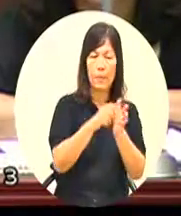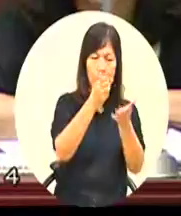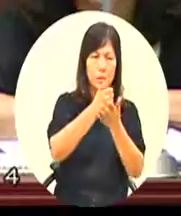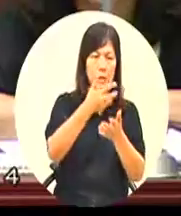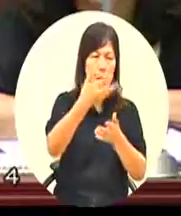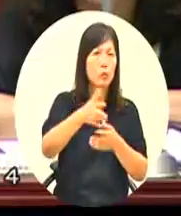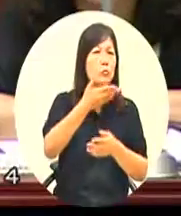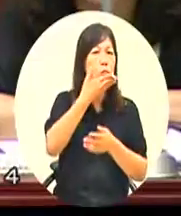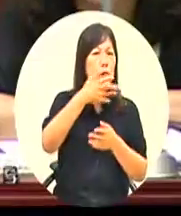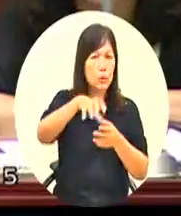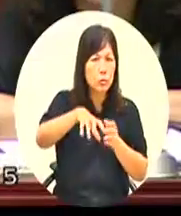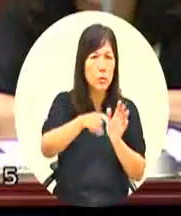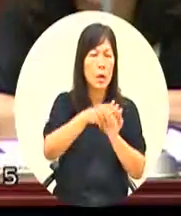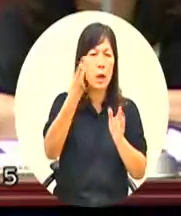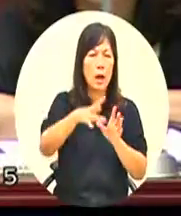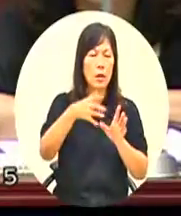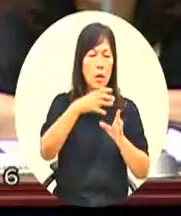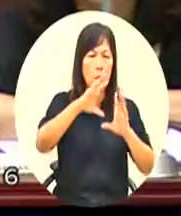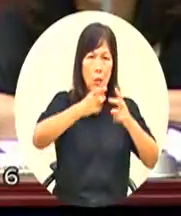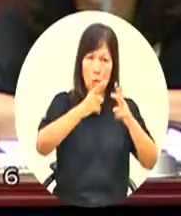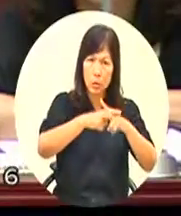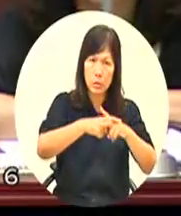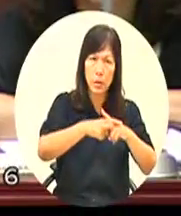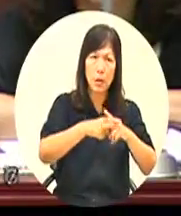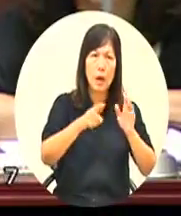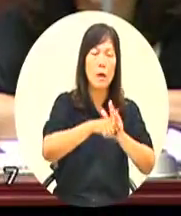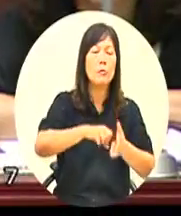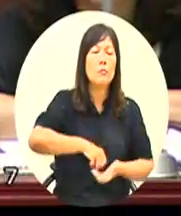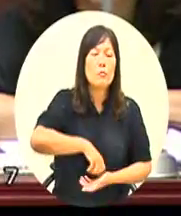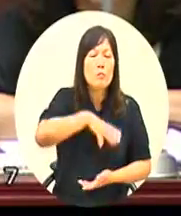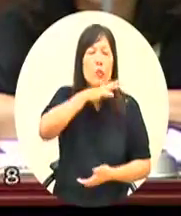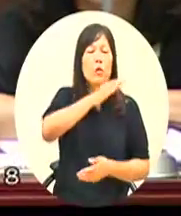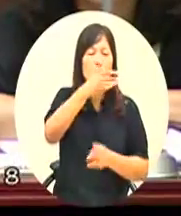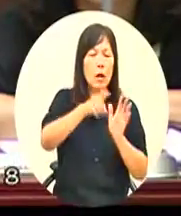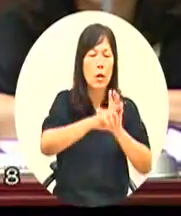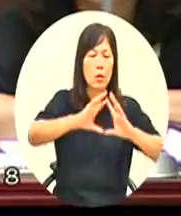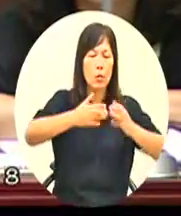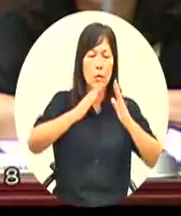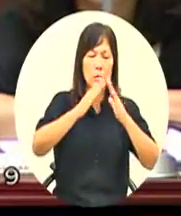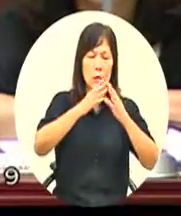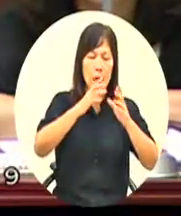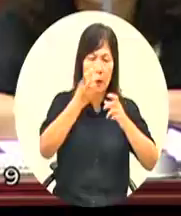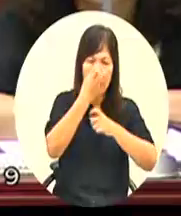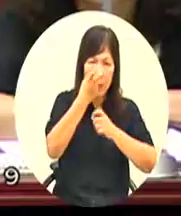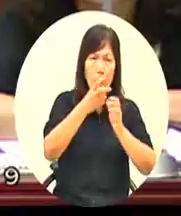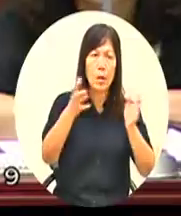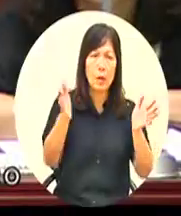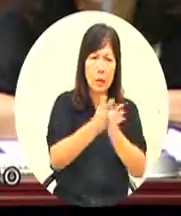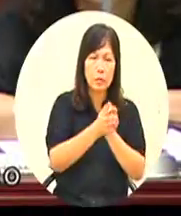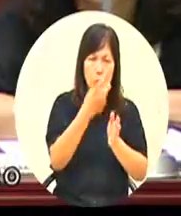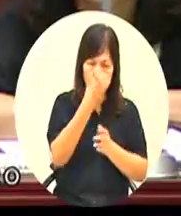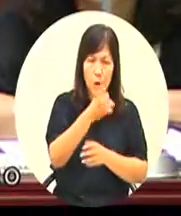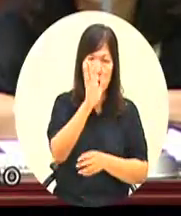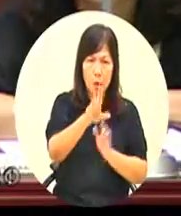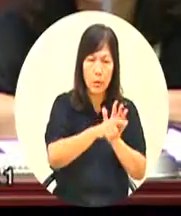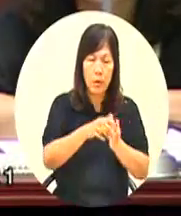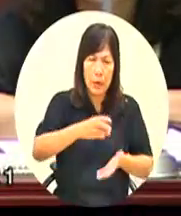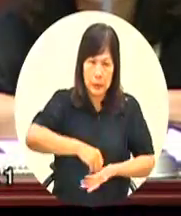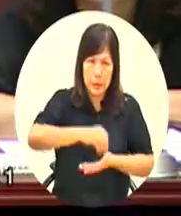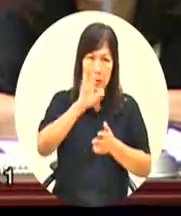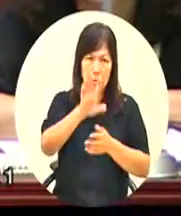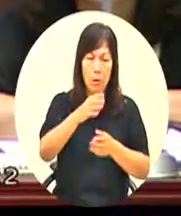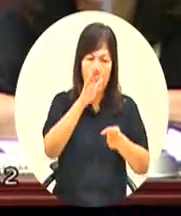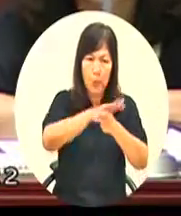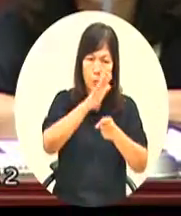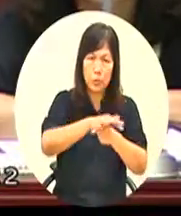局，还有永清国小，然后还有寿山国家公园管理处的人一起来会勘，然后我们会提出一个补